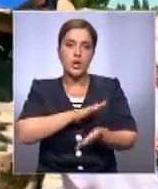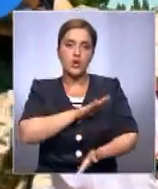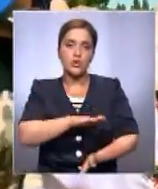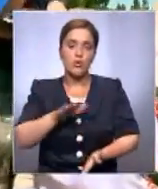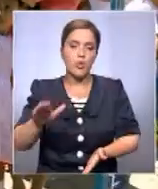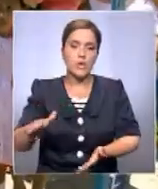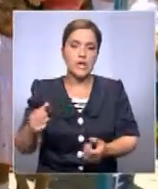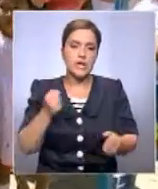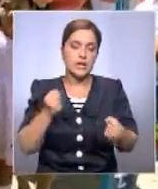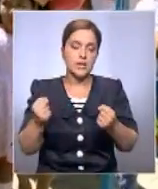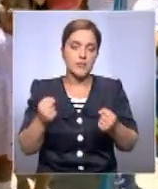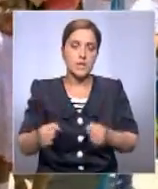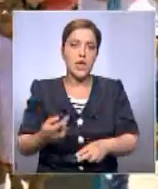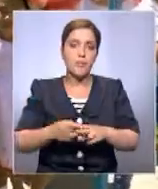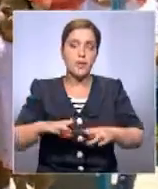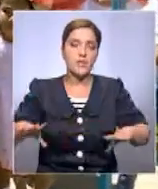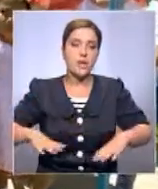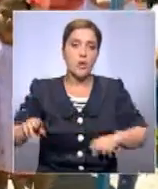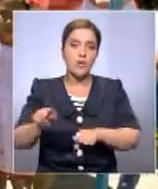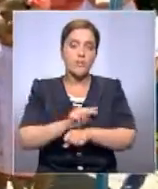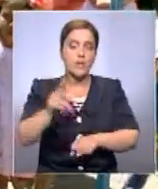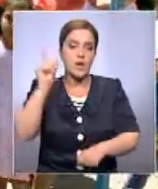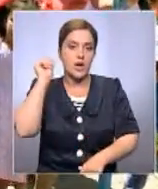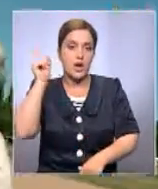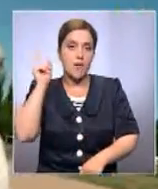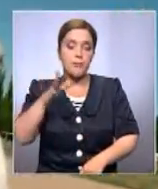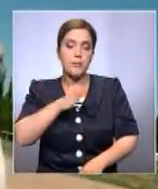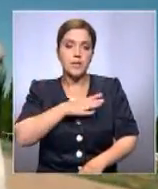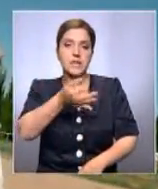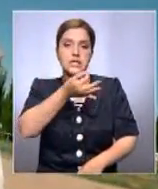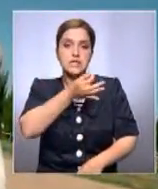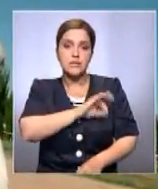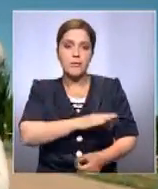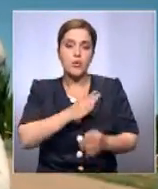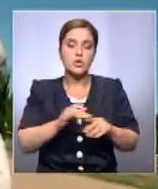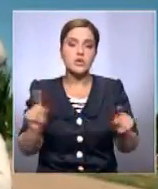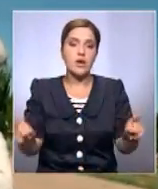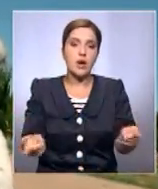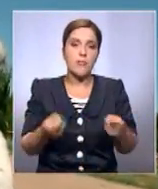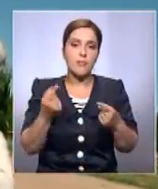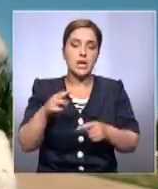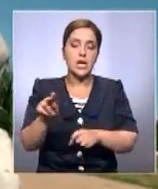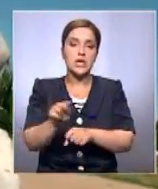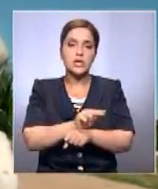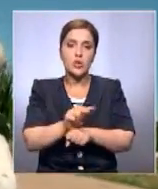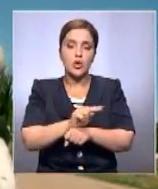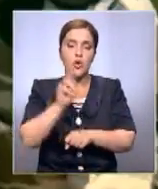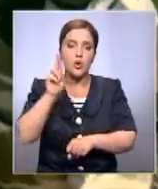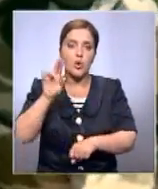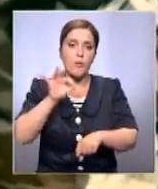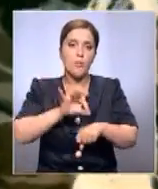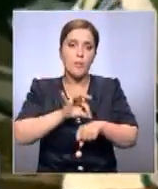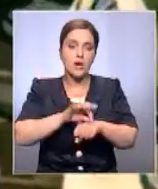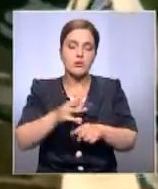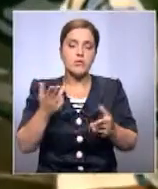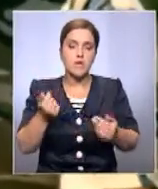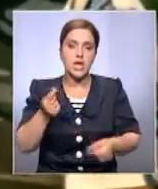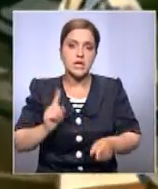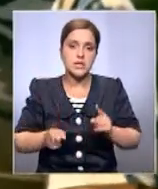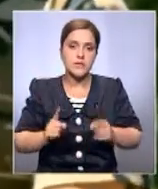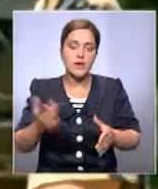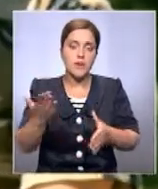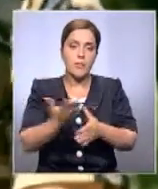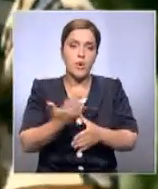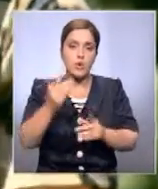крепче. Ипотерапия, которую в древности использовали в качестве вспомогательного средства для лечения тяжелых недугов, действительно помогает.